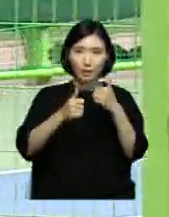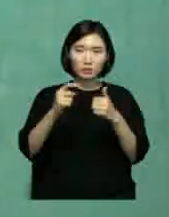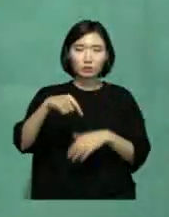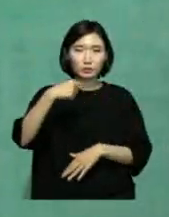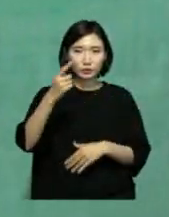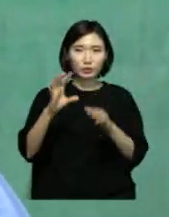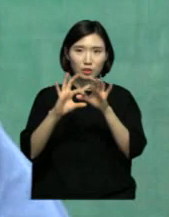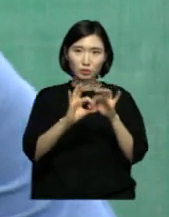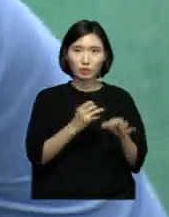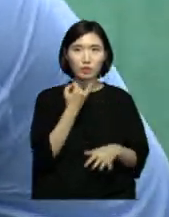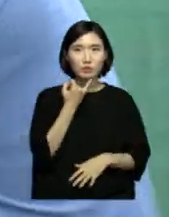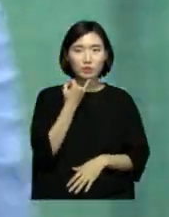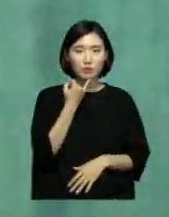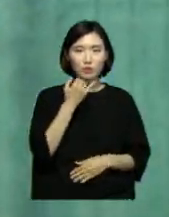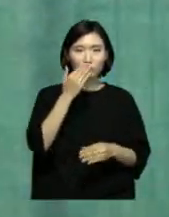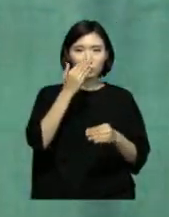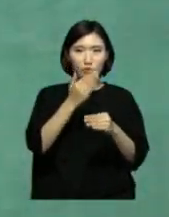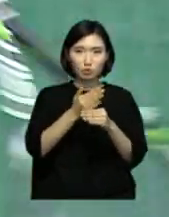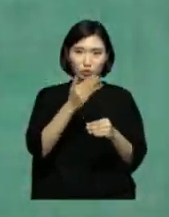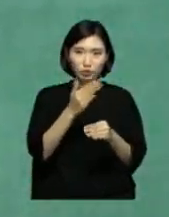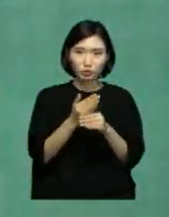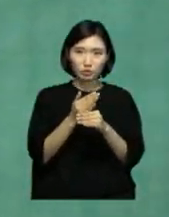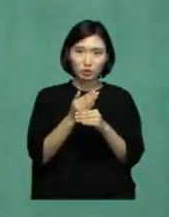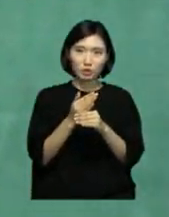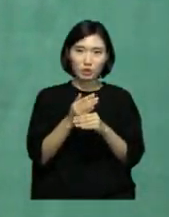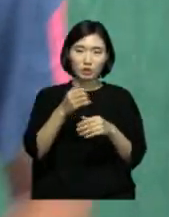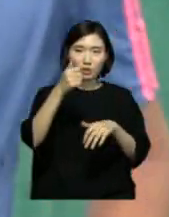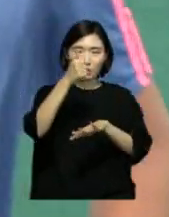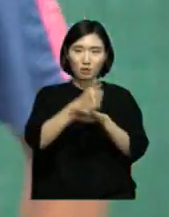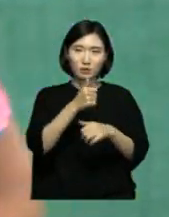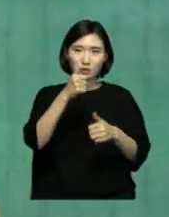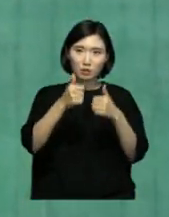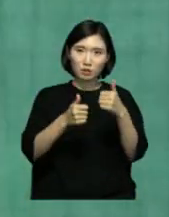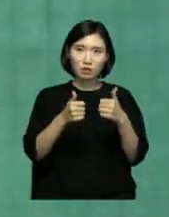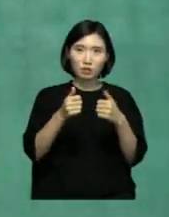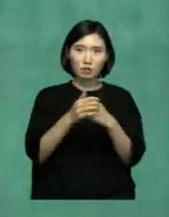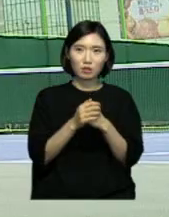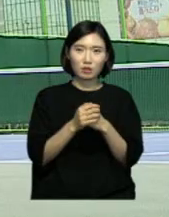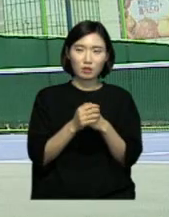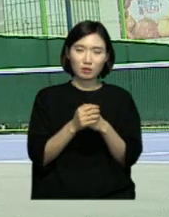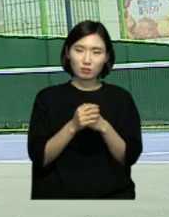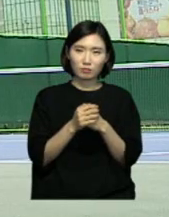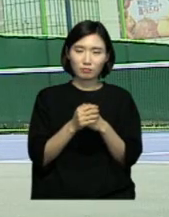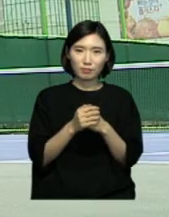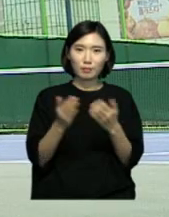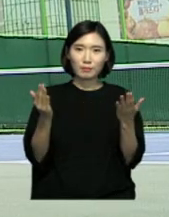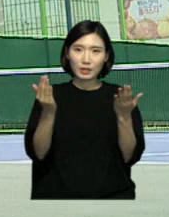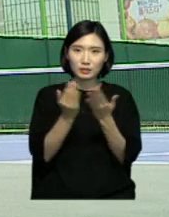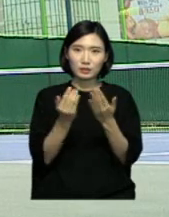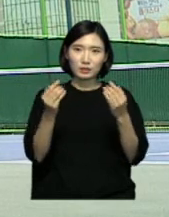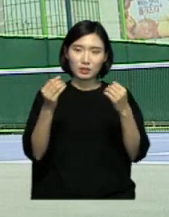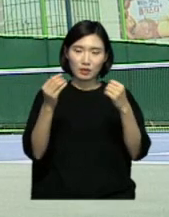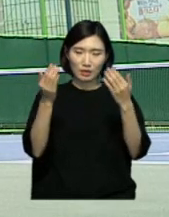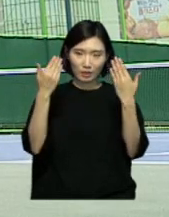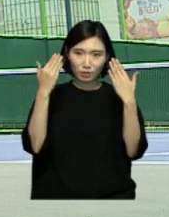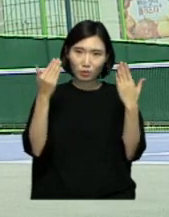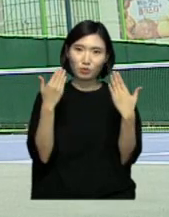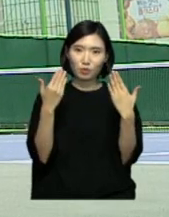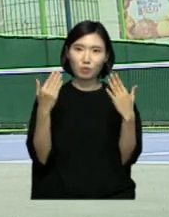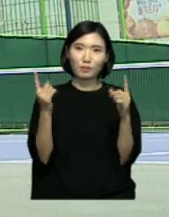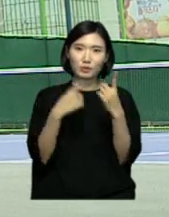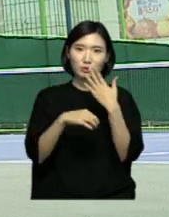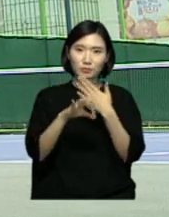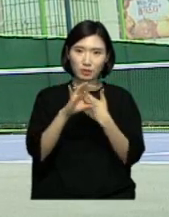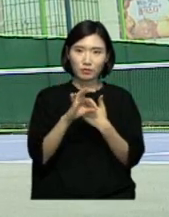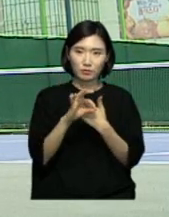평가입니다. 준결승에서 만날 것으로 예상되는 경기 전국고등학교만 누른다면 대회 4연패도 무리가 아니라는